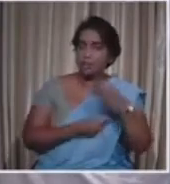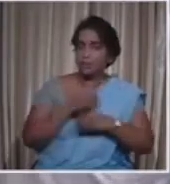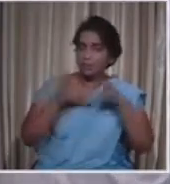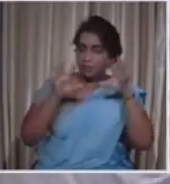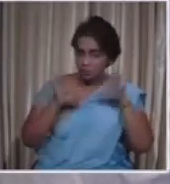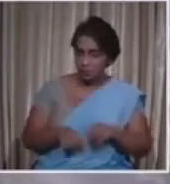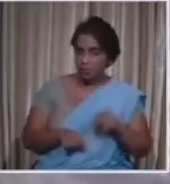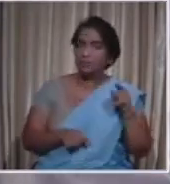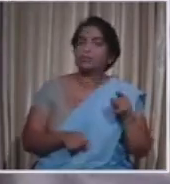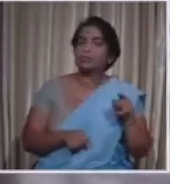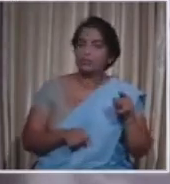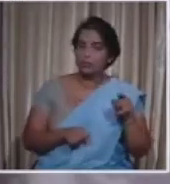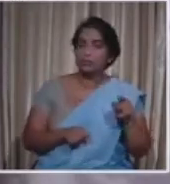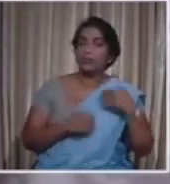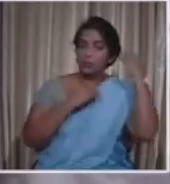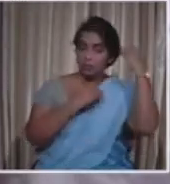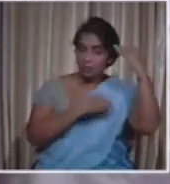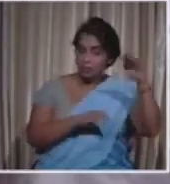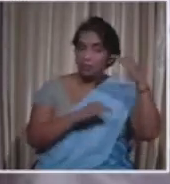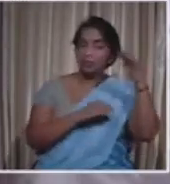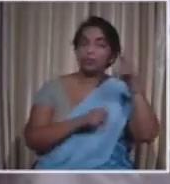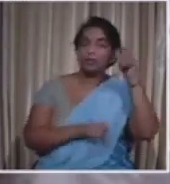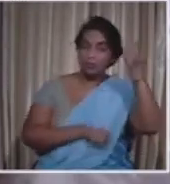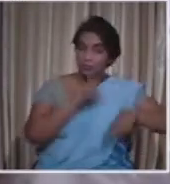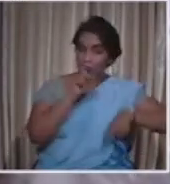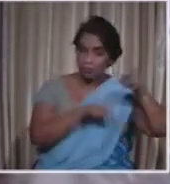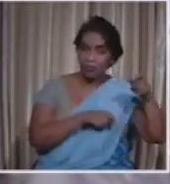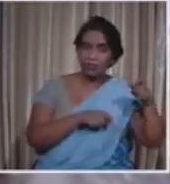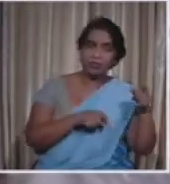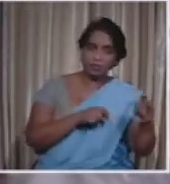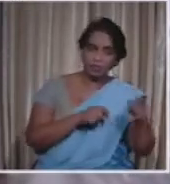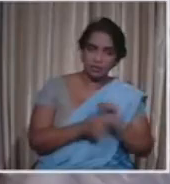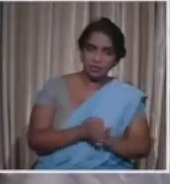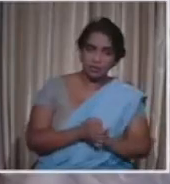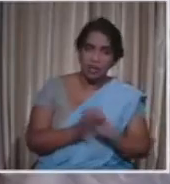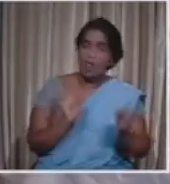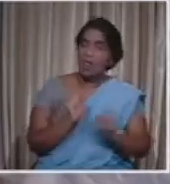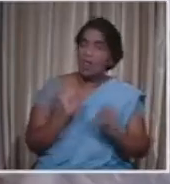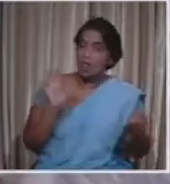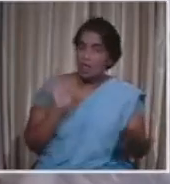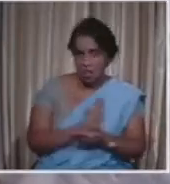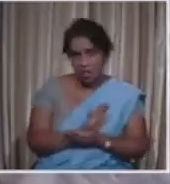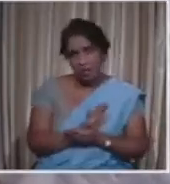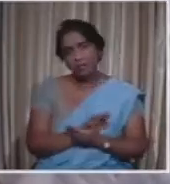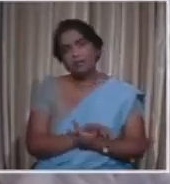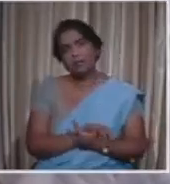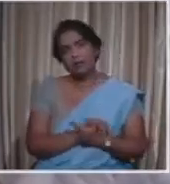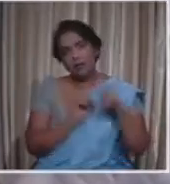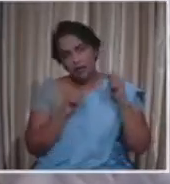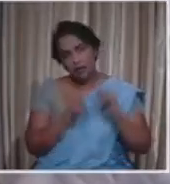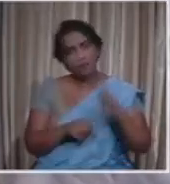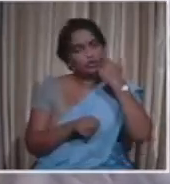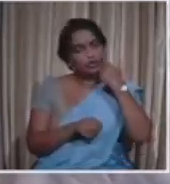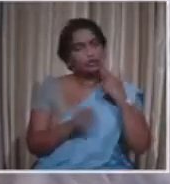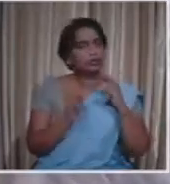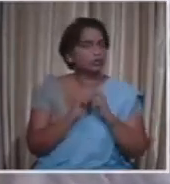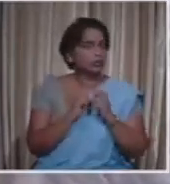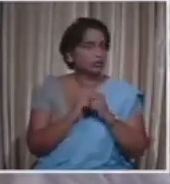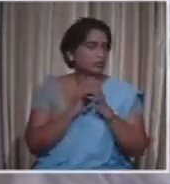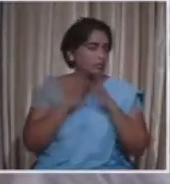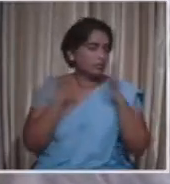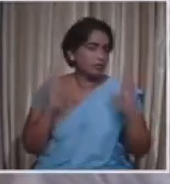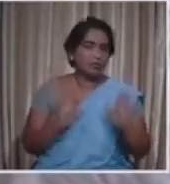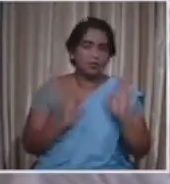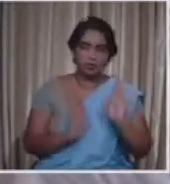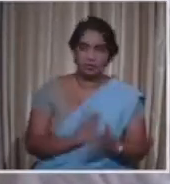කරුවන් අපනයන කරුවන් කම් කරුවන් අද අන්ත අසරණ භාවයට පත් වෙලා